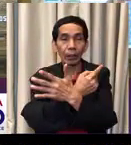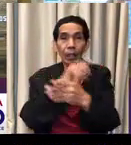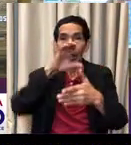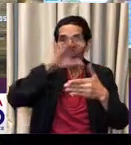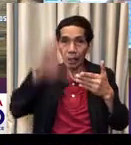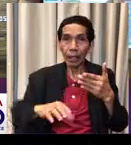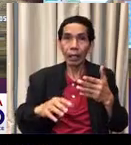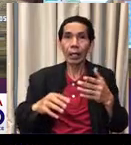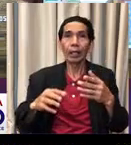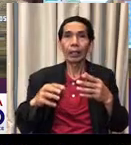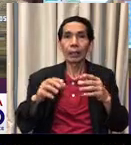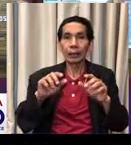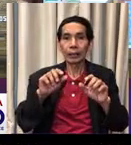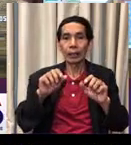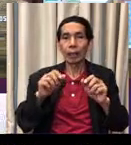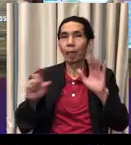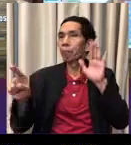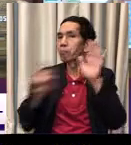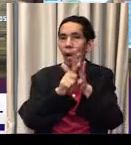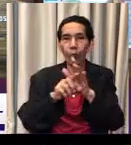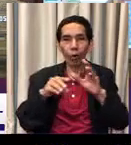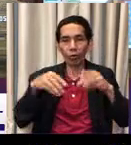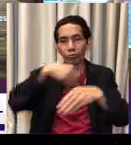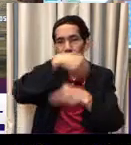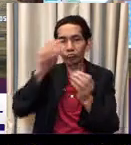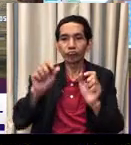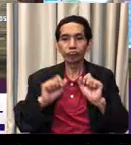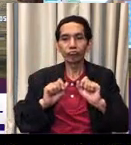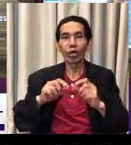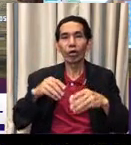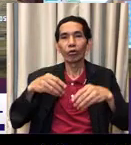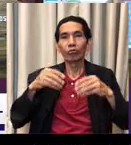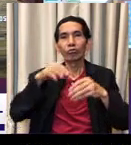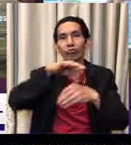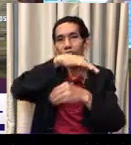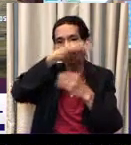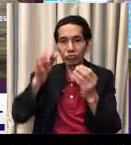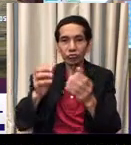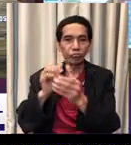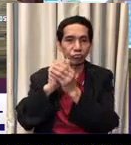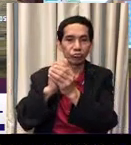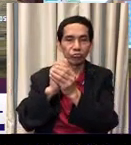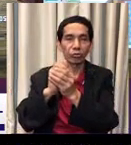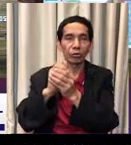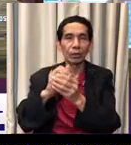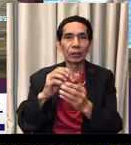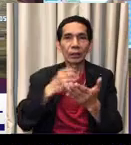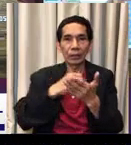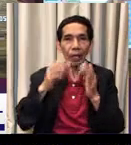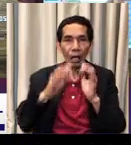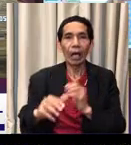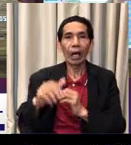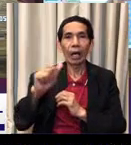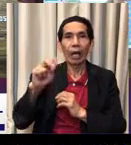Accomplishment sa illegal gambling. Mabigat to ang panawagan ngayon ni Secretary